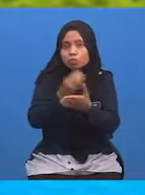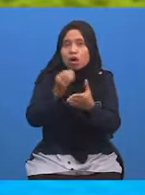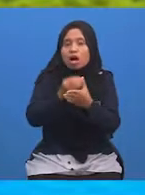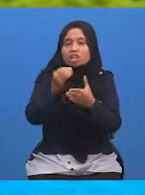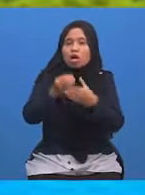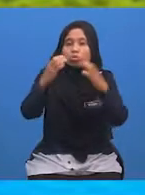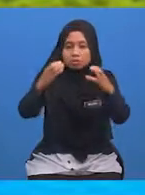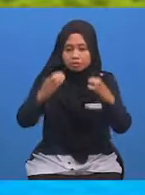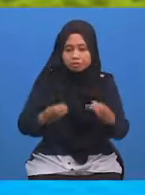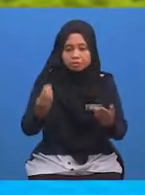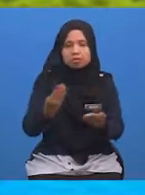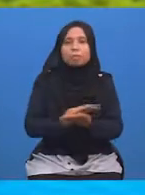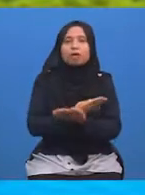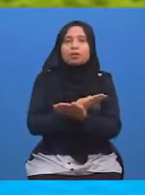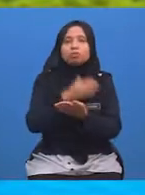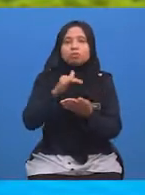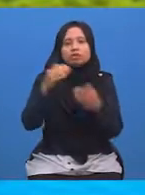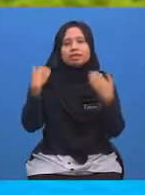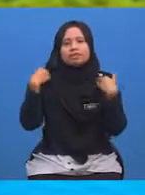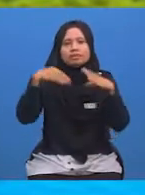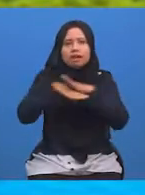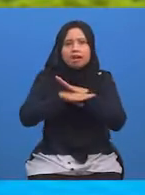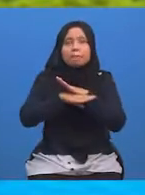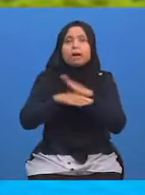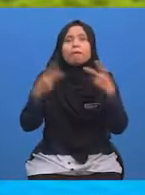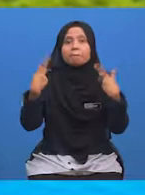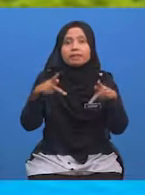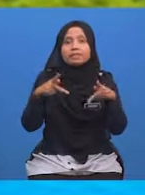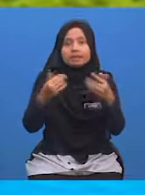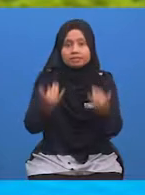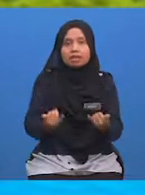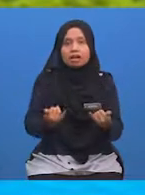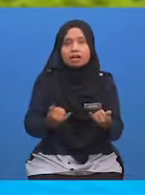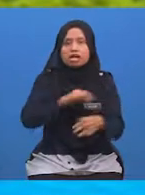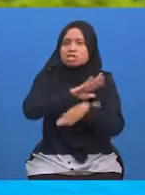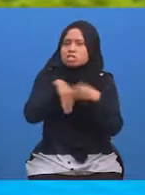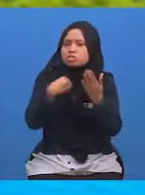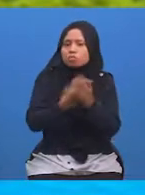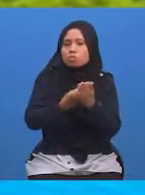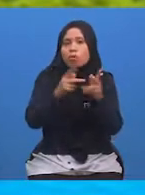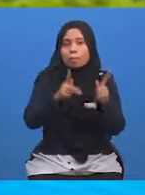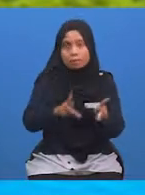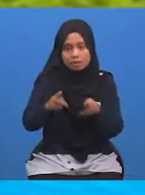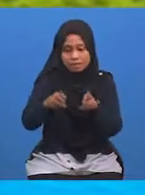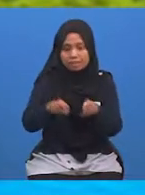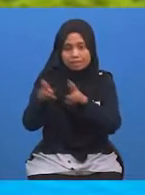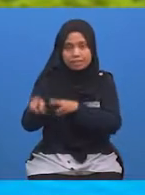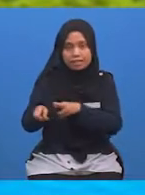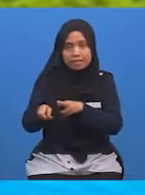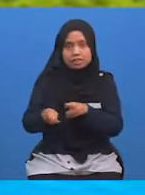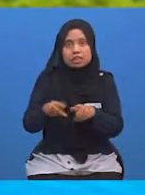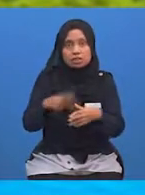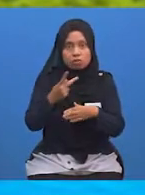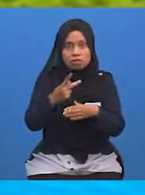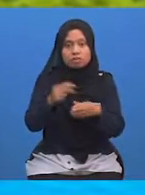baharu yang ada dalam pasaran kini? Semua perancangan pengeluaran tersebut